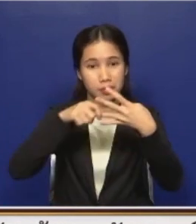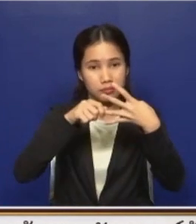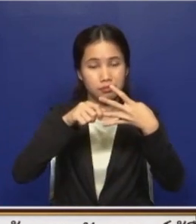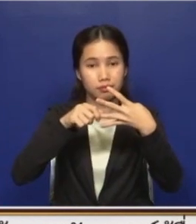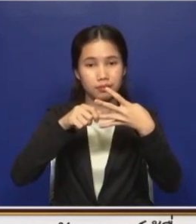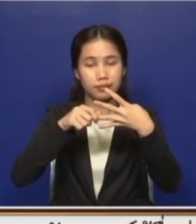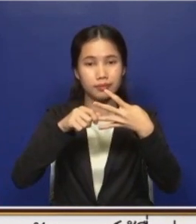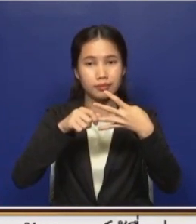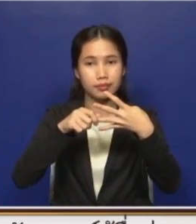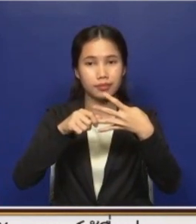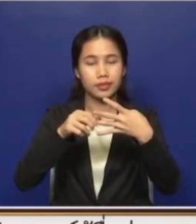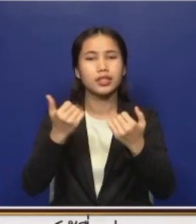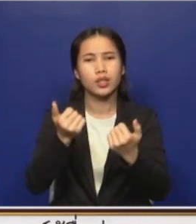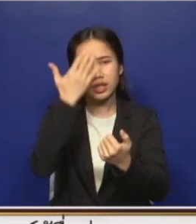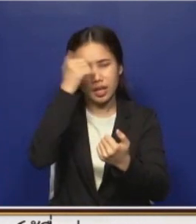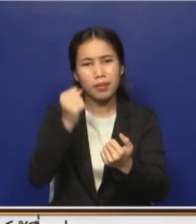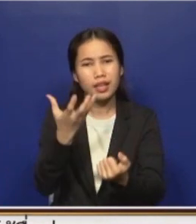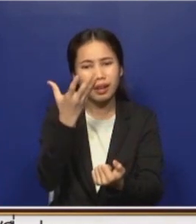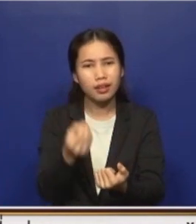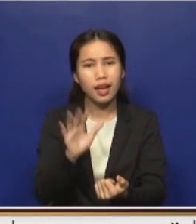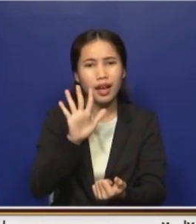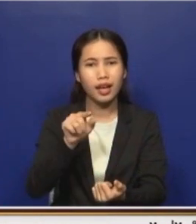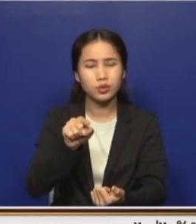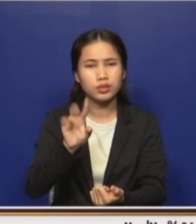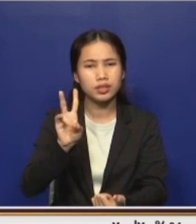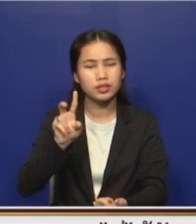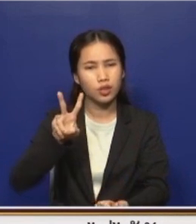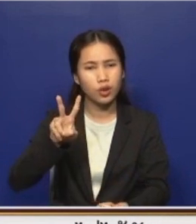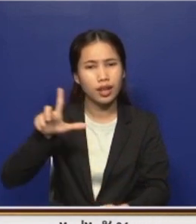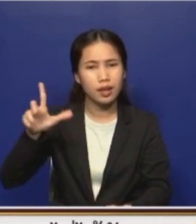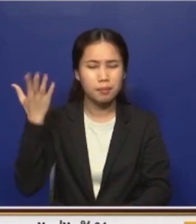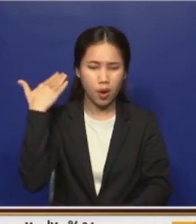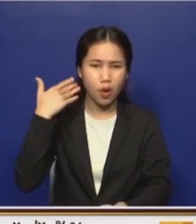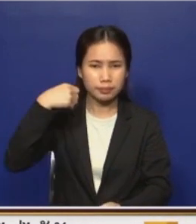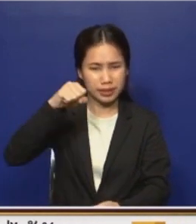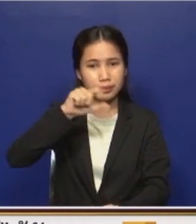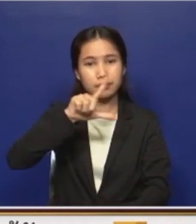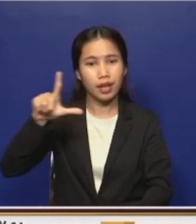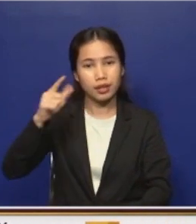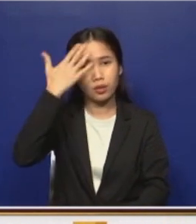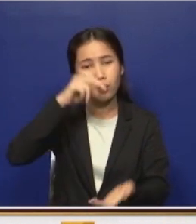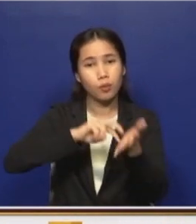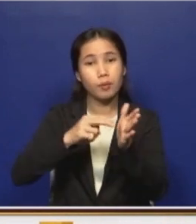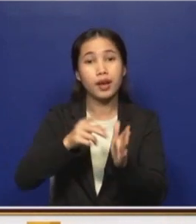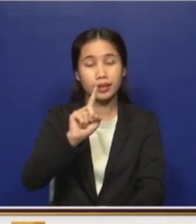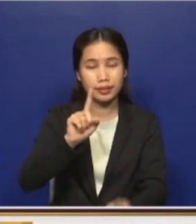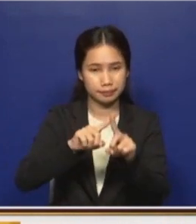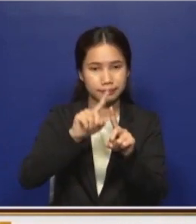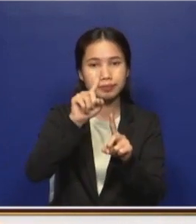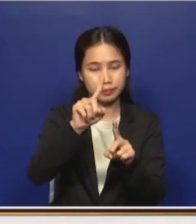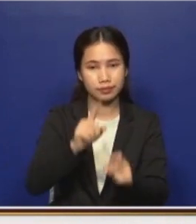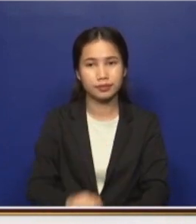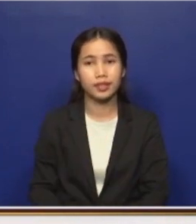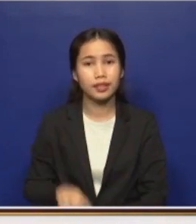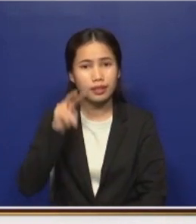ไม่ดีเหรอชาวนาขี้เกียจปลูกเหรอทุกคนอยากทำมาหากินท่านรู้มาเพราะอะไรเพราะเกิดการครอบงำ